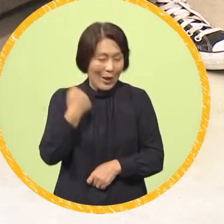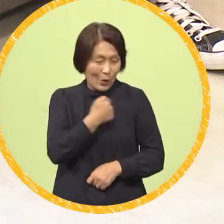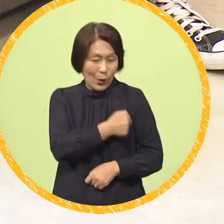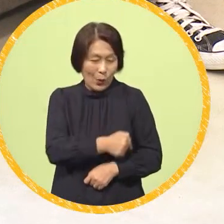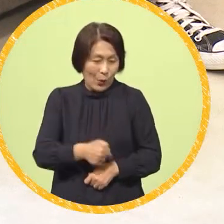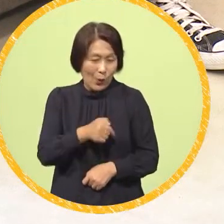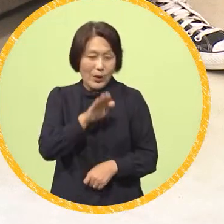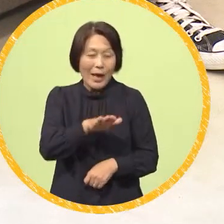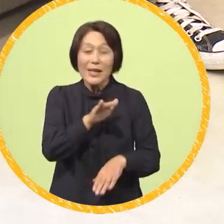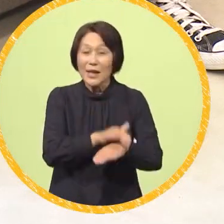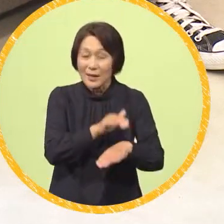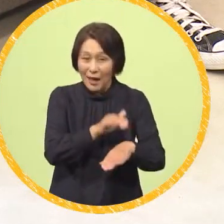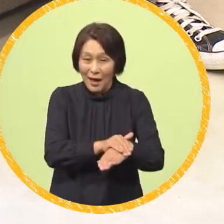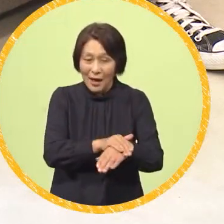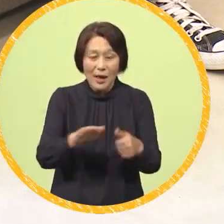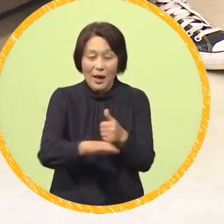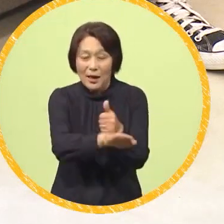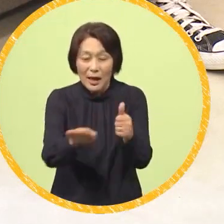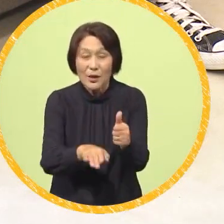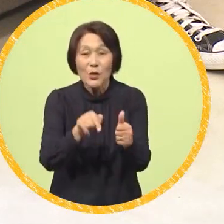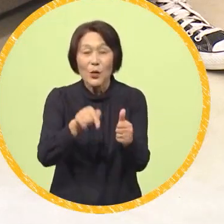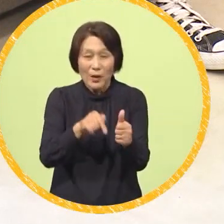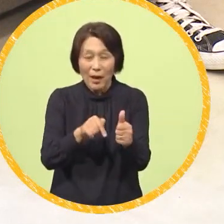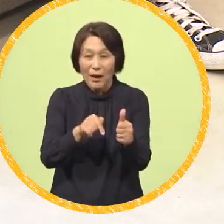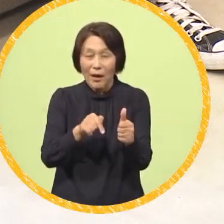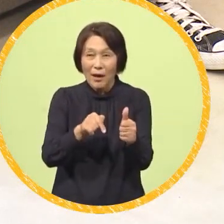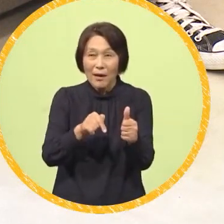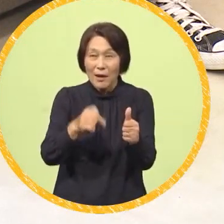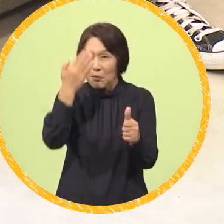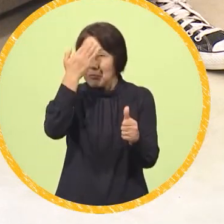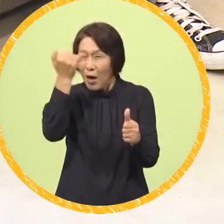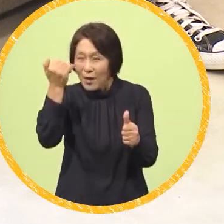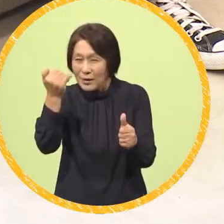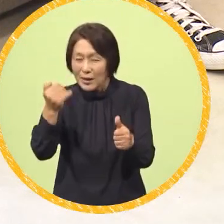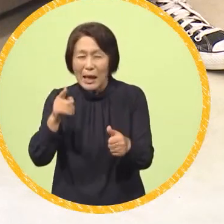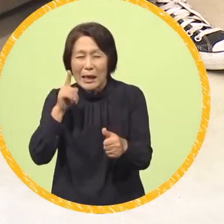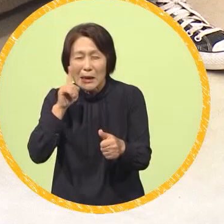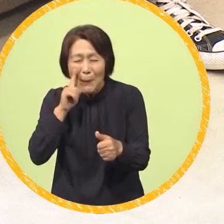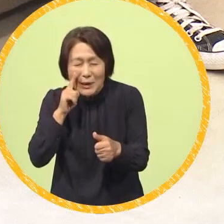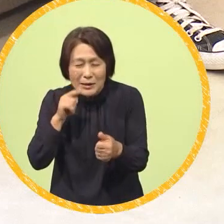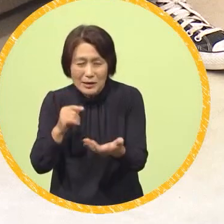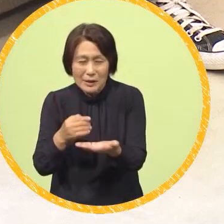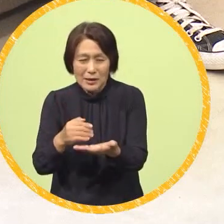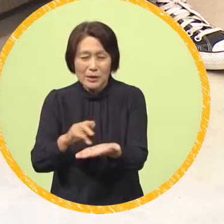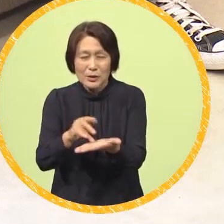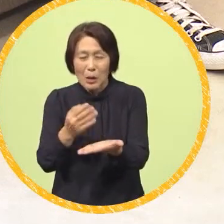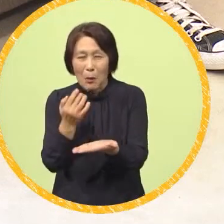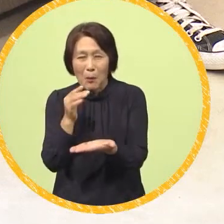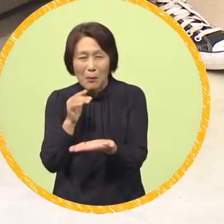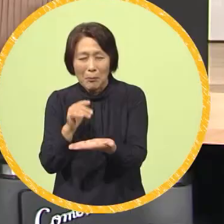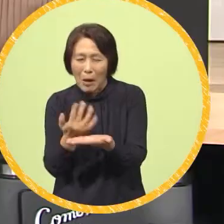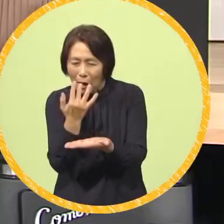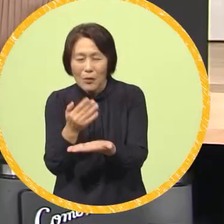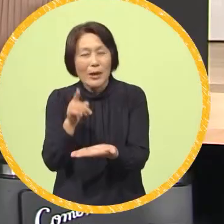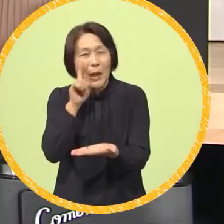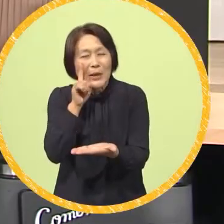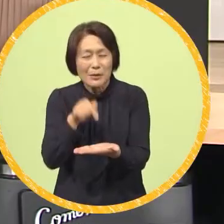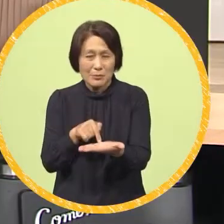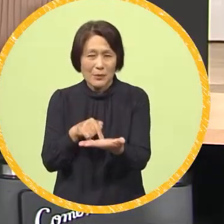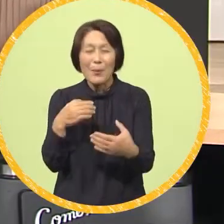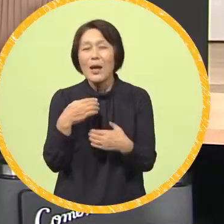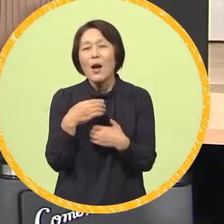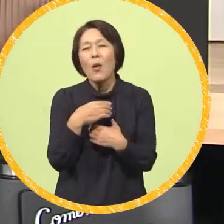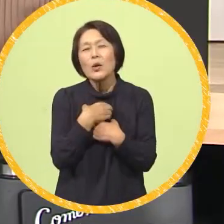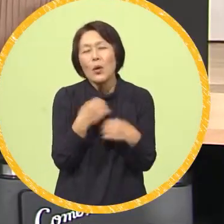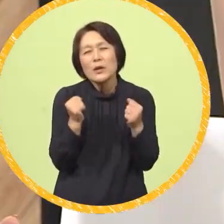持ちようだったり、その環境だったりで手を染めて、普通の人が手を染めてしまう恐ろしいものなんだなと逆に思い